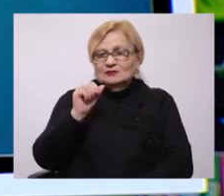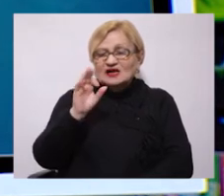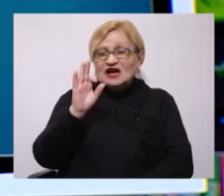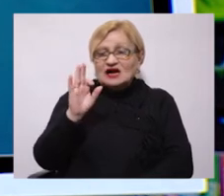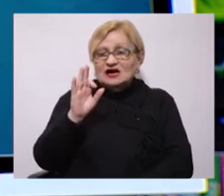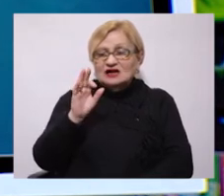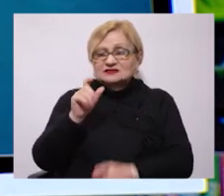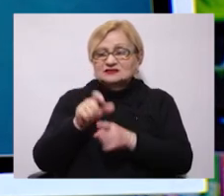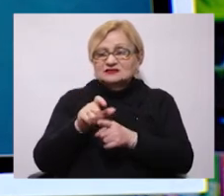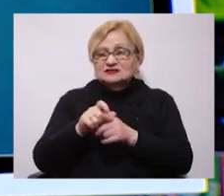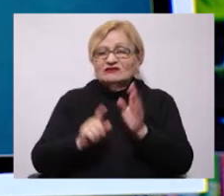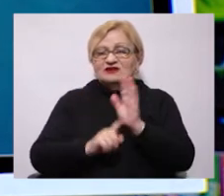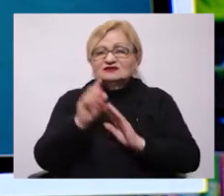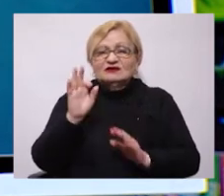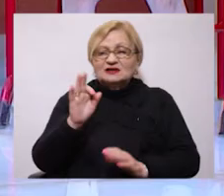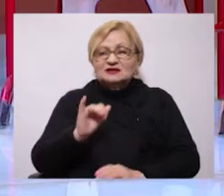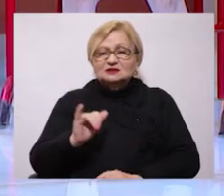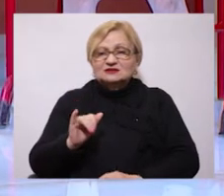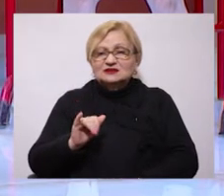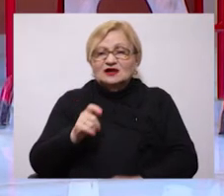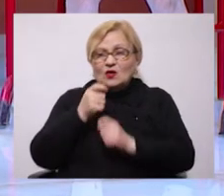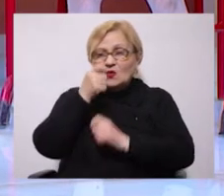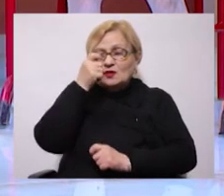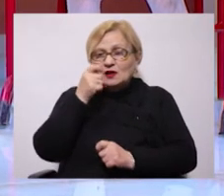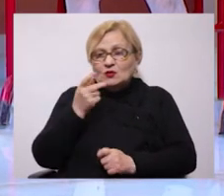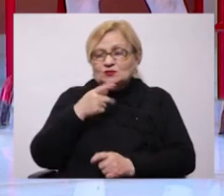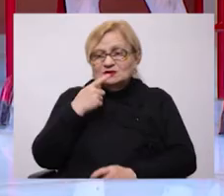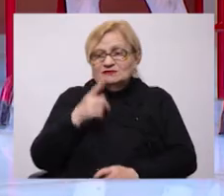ქზე აბა ქ